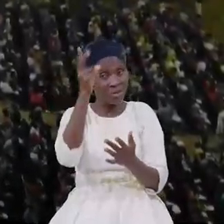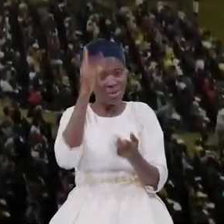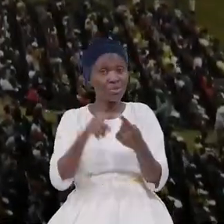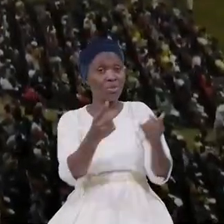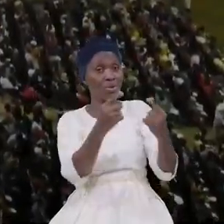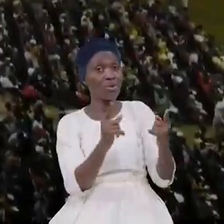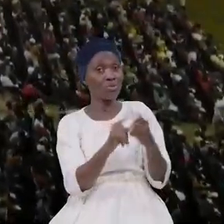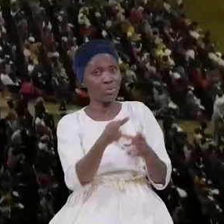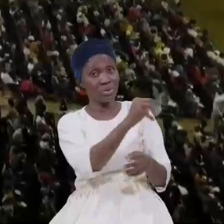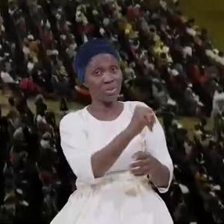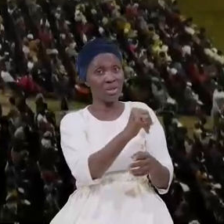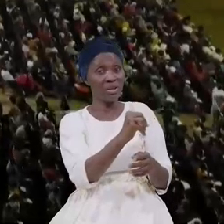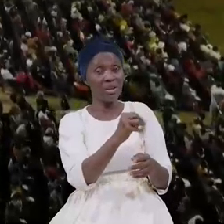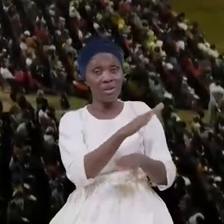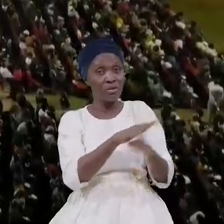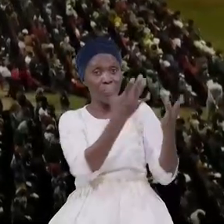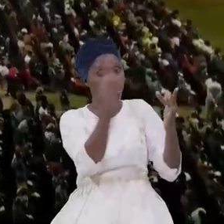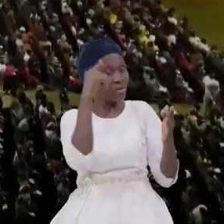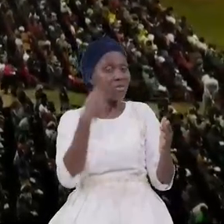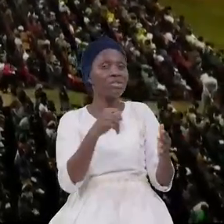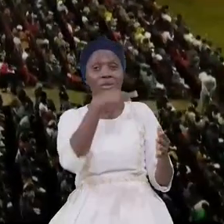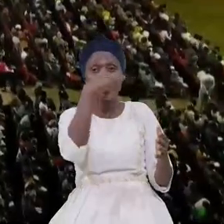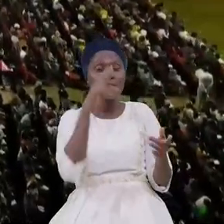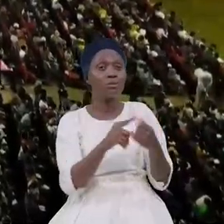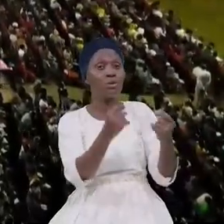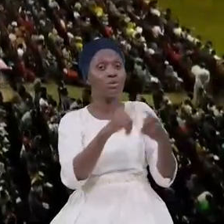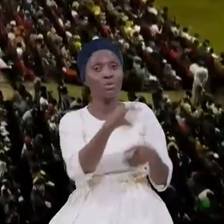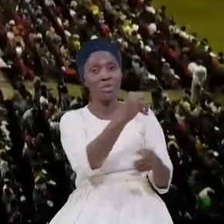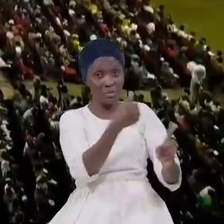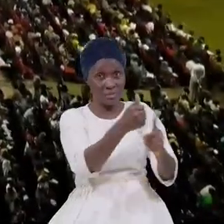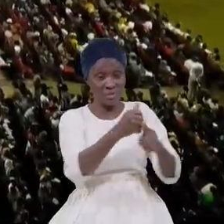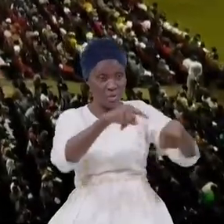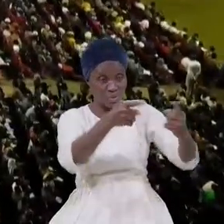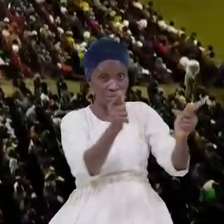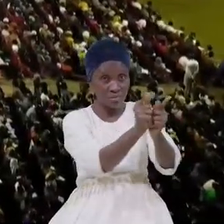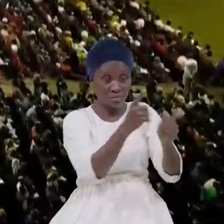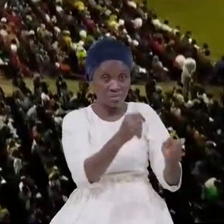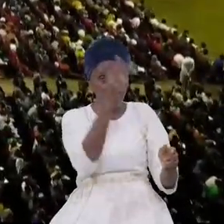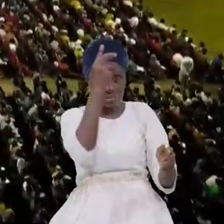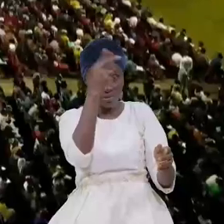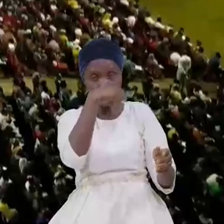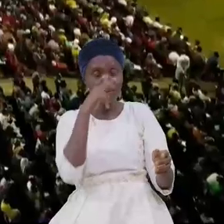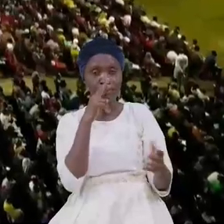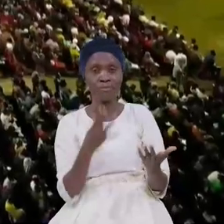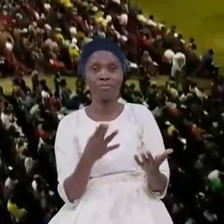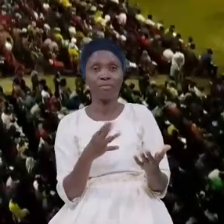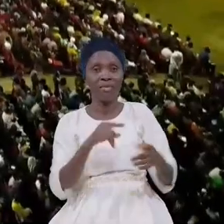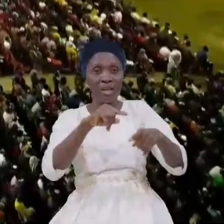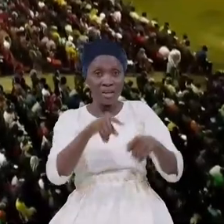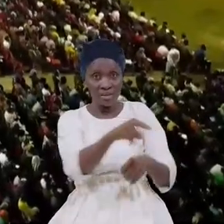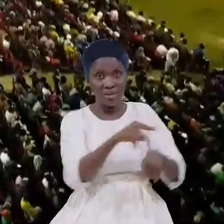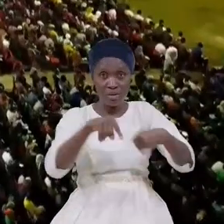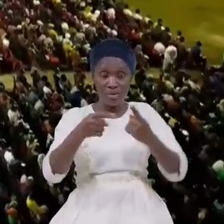le voleur vienne vers eux. Ils vont vers le diable, eux-mêmes. Ils vont,